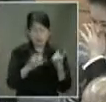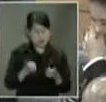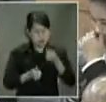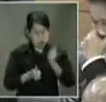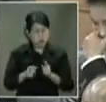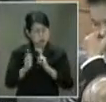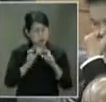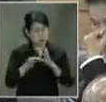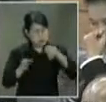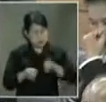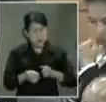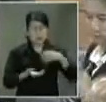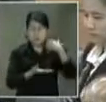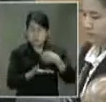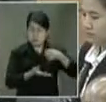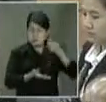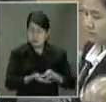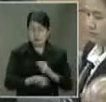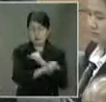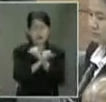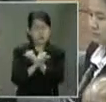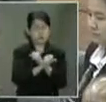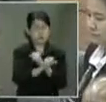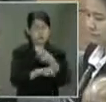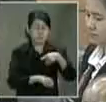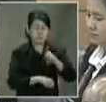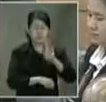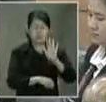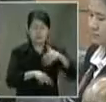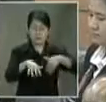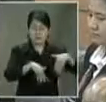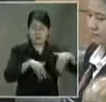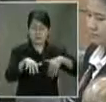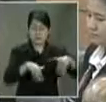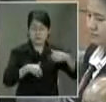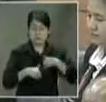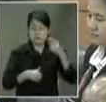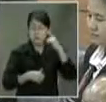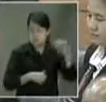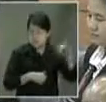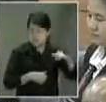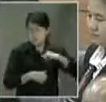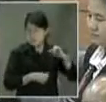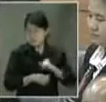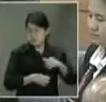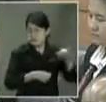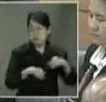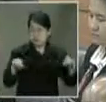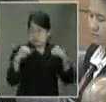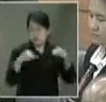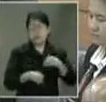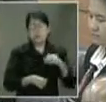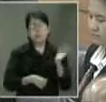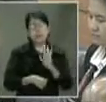งมาพูดกันเพื่อรักษาผลประโยชน์ของพี่น้องประชาชนเราไม่ได้มีอคติต่อกันหรอกครับสภาแห่งนี้ต้องรู้จักให้ใช้